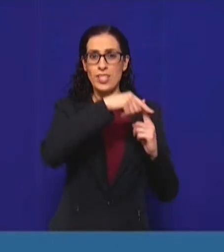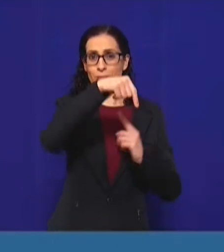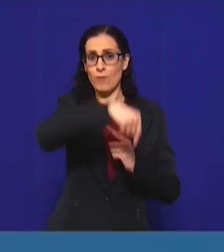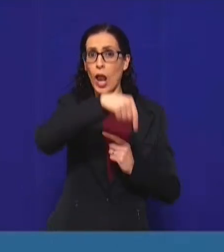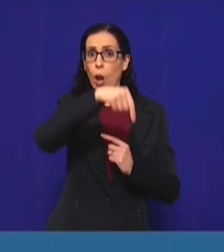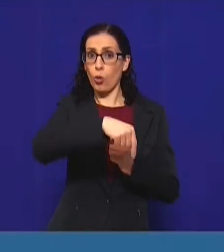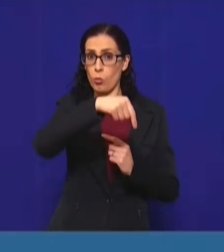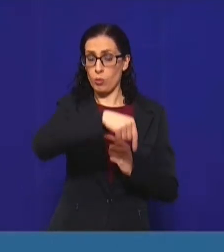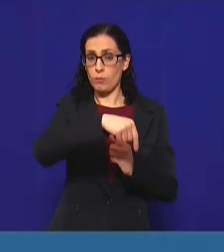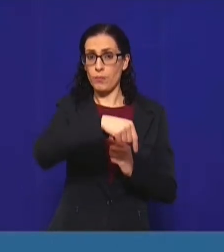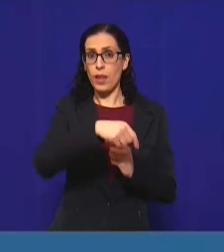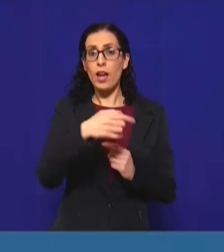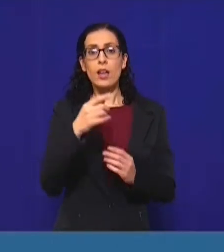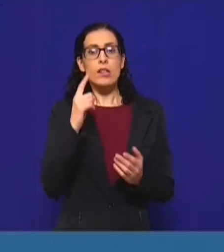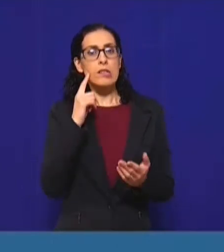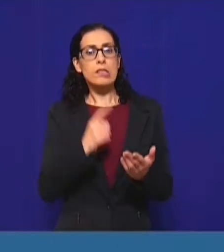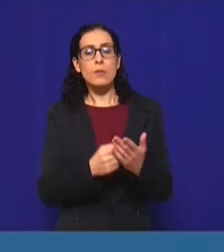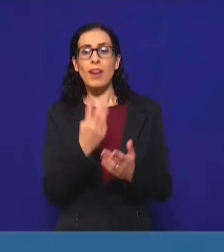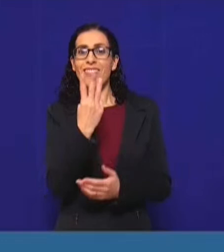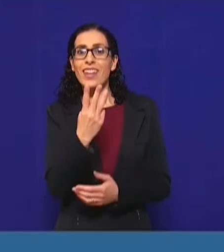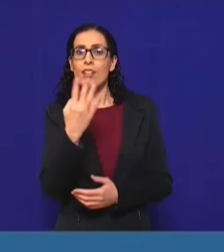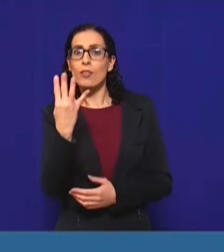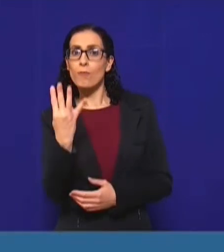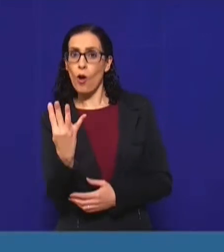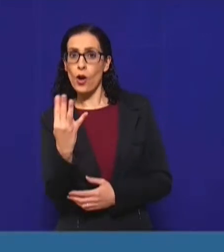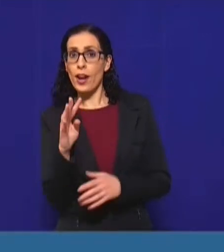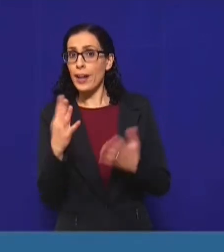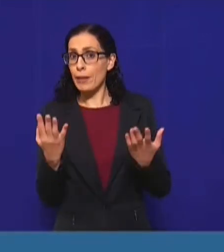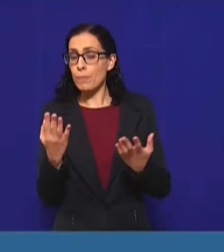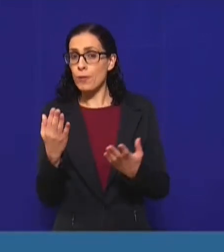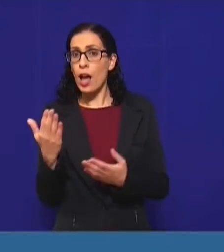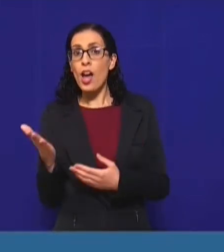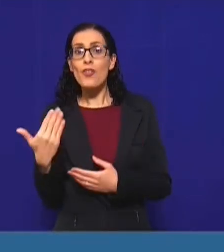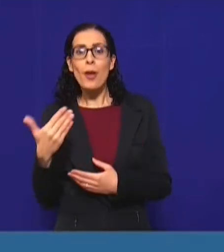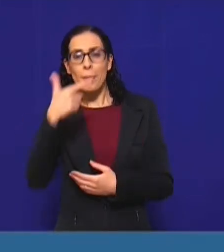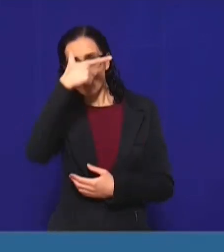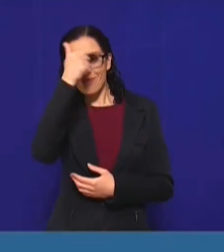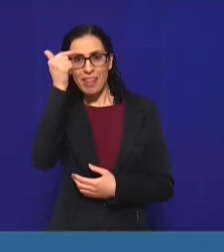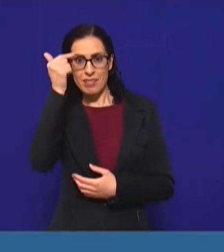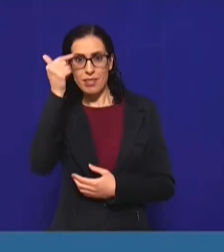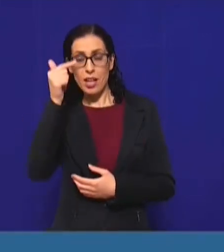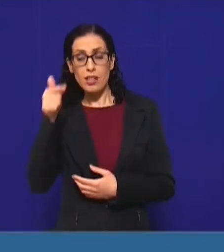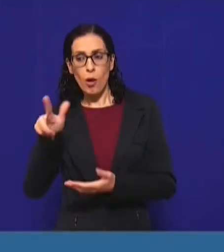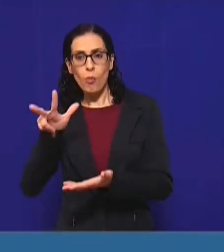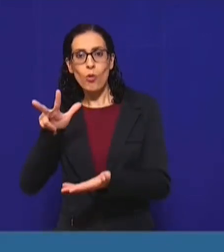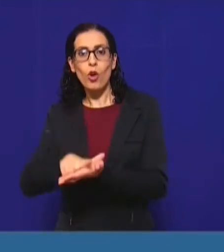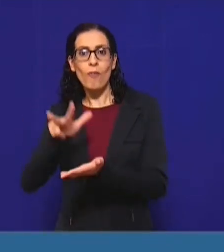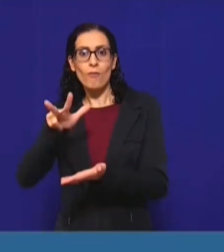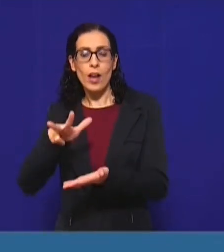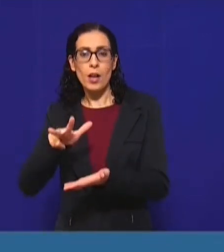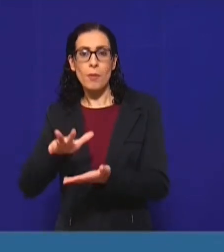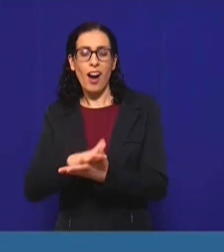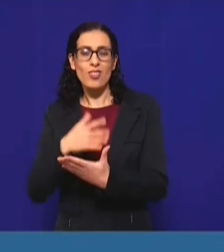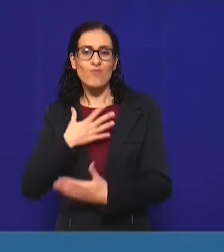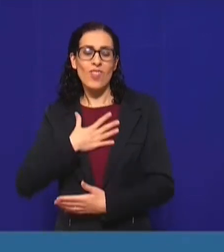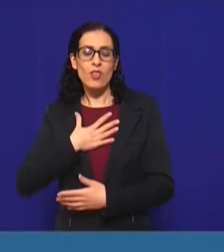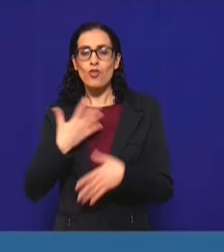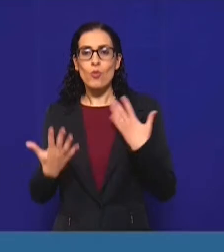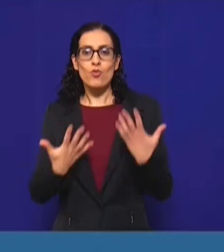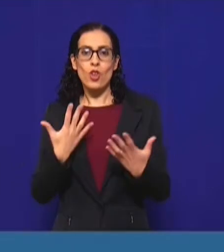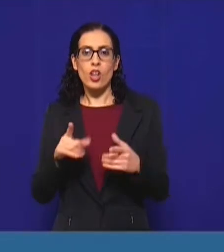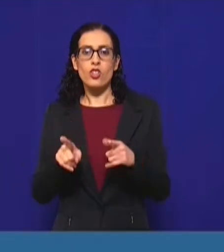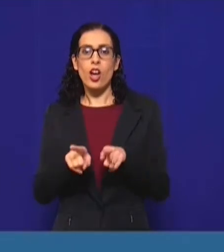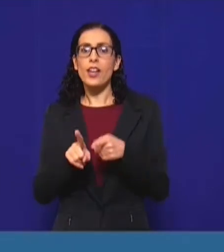li kellna 34 minnhom li kienu permezz ta' rapid test li kienu confirmatory minħabba sintomi jew inkella